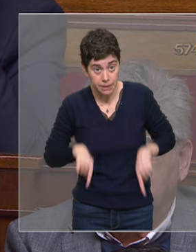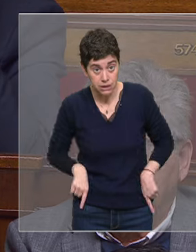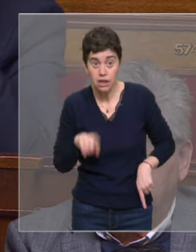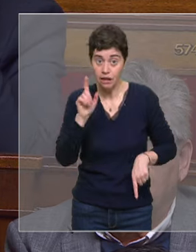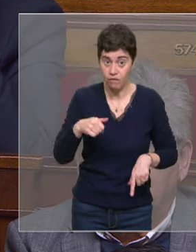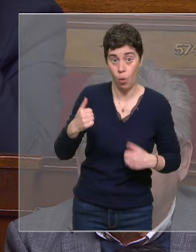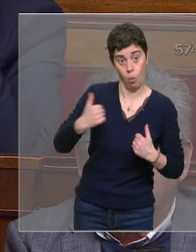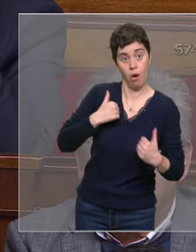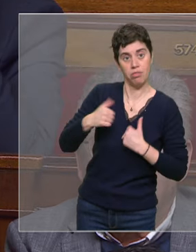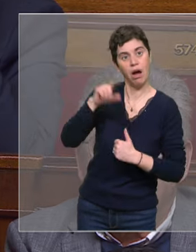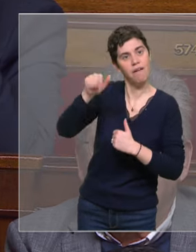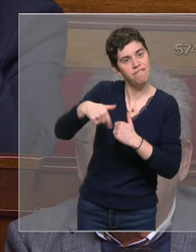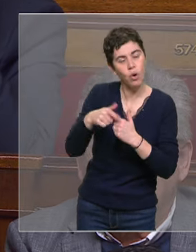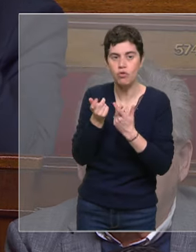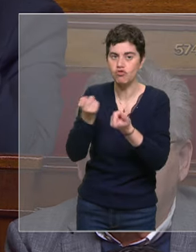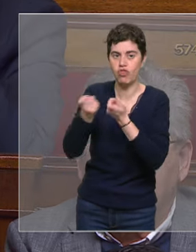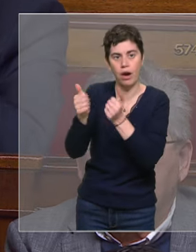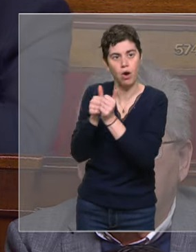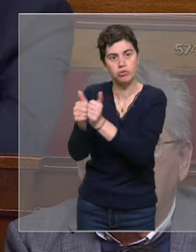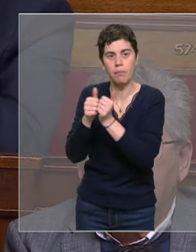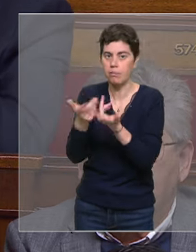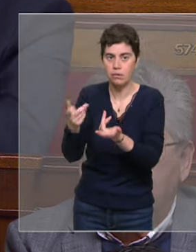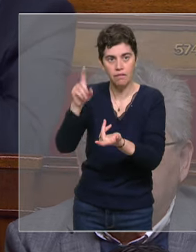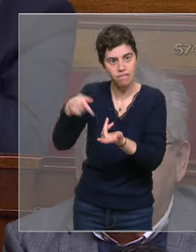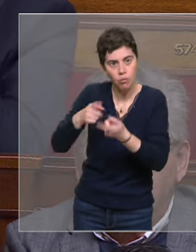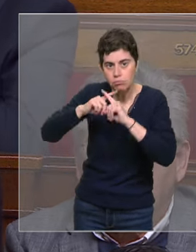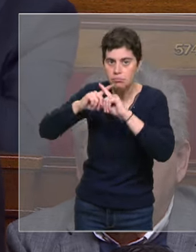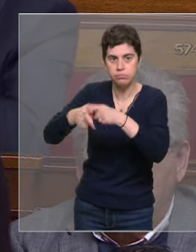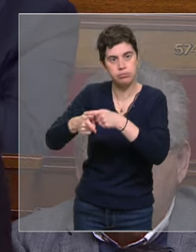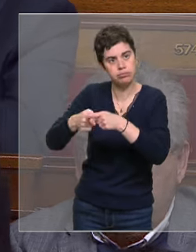Rwanda et procéder à des sanctions économiques et diplomatiques ?